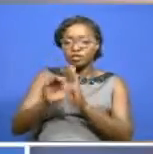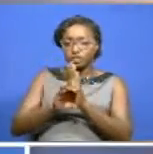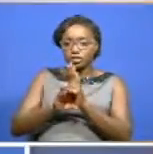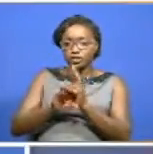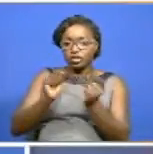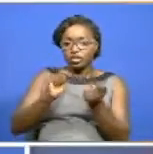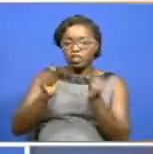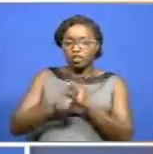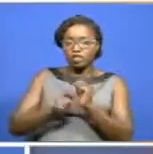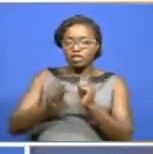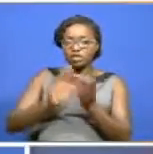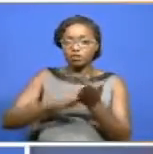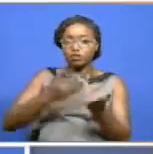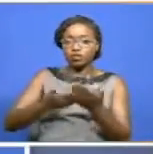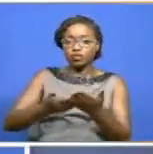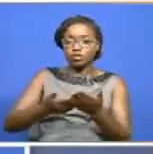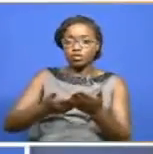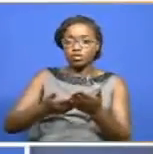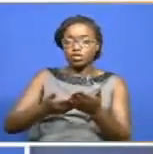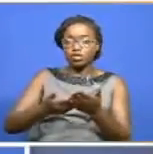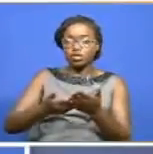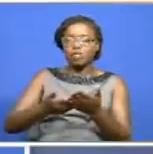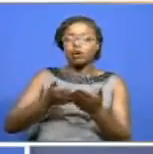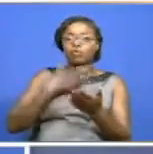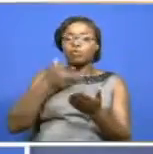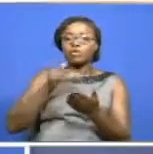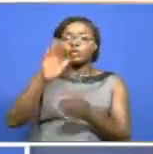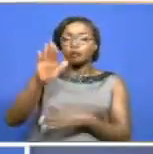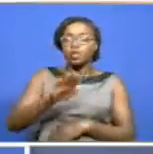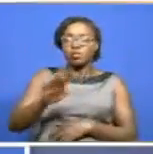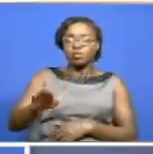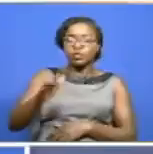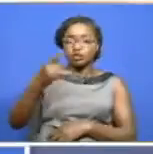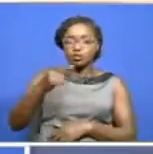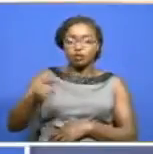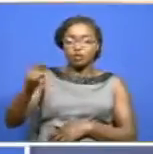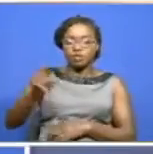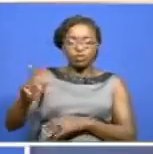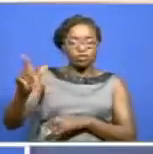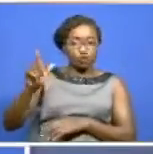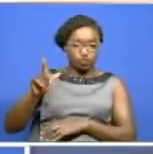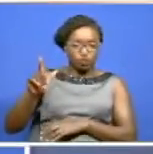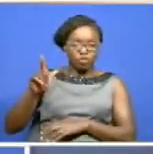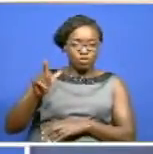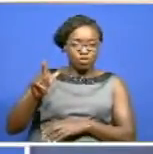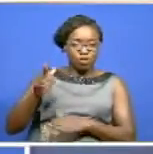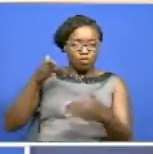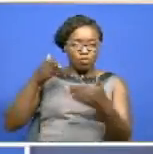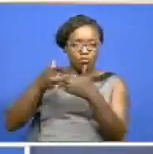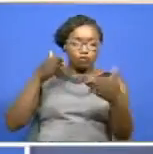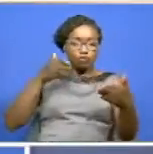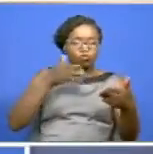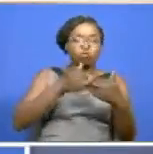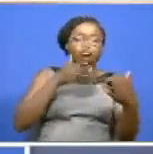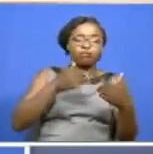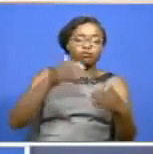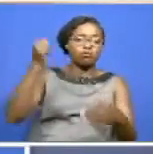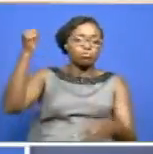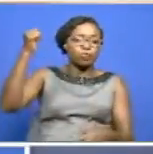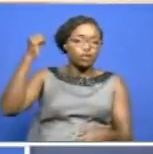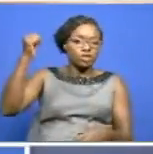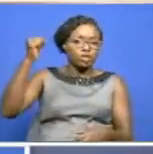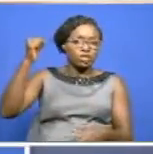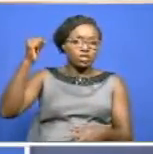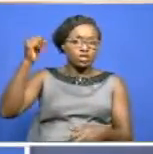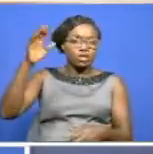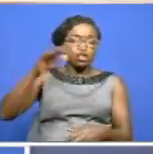mabadiliko yaliyopendekezwa yakipania kulitaka bunge kupitisha sheria ya kuwekea vikwazo vyama vya kisiasa